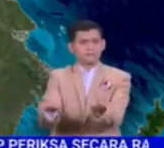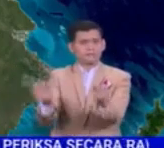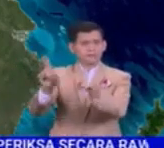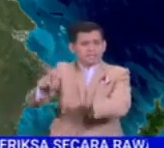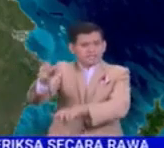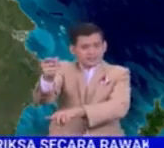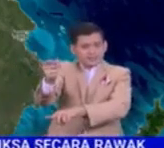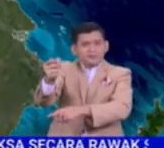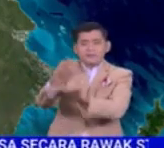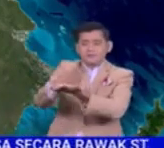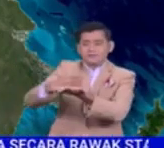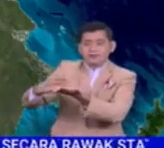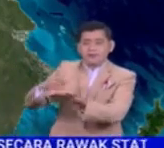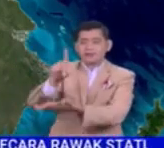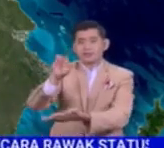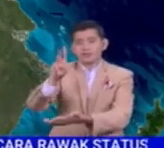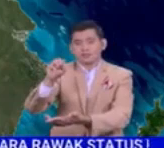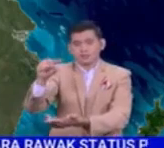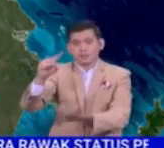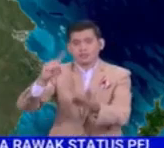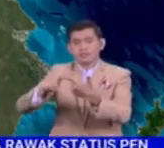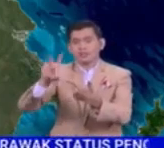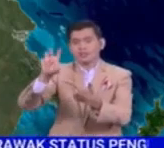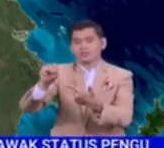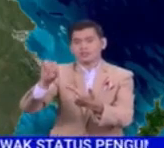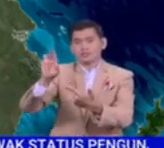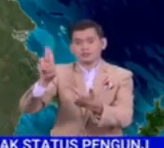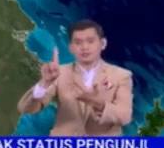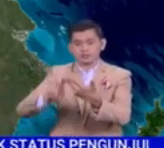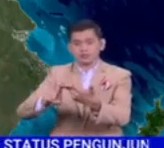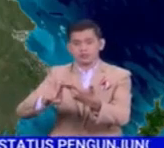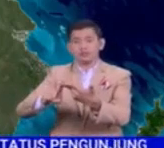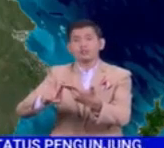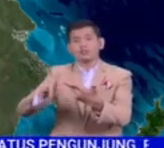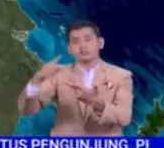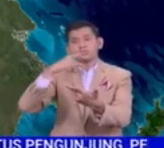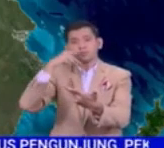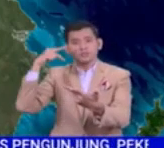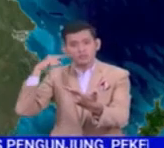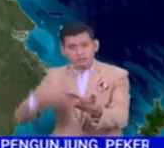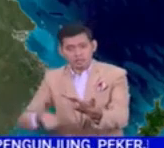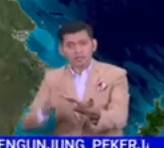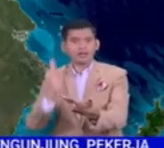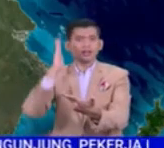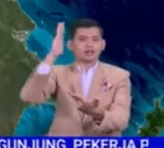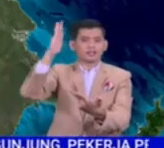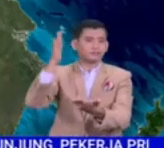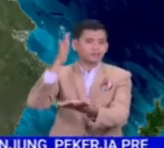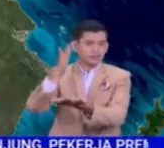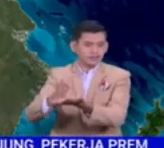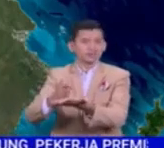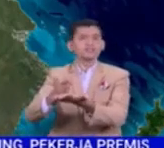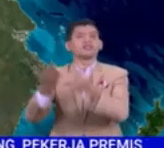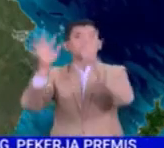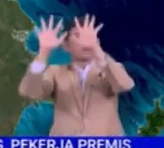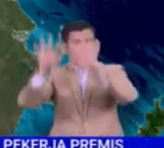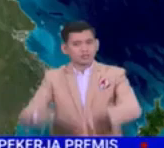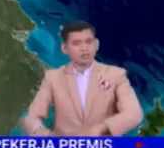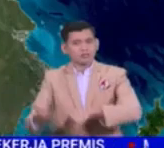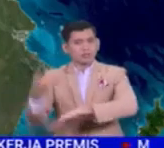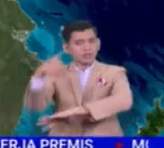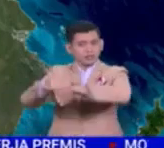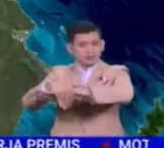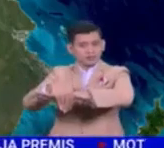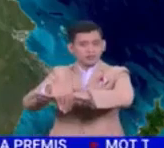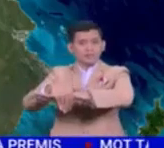di sekitar bahagian Limbang, Sibu dan juga Kuching yang dijangka akan reda menjelang awal malam. Cuaca hujan